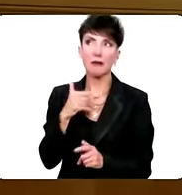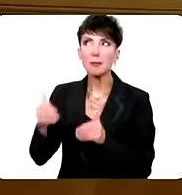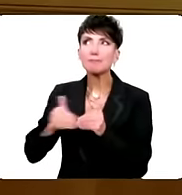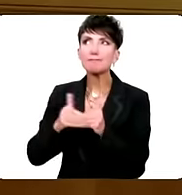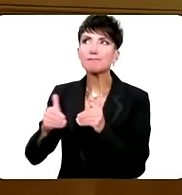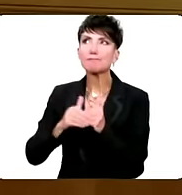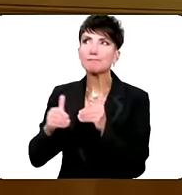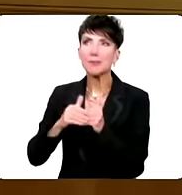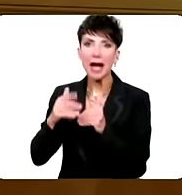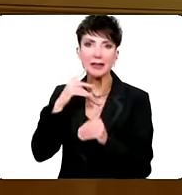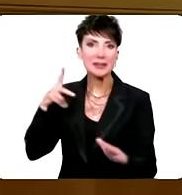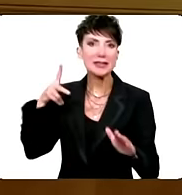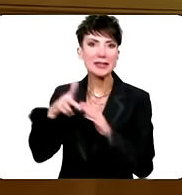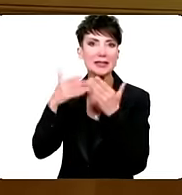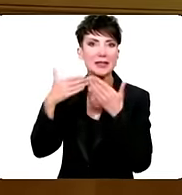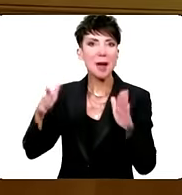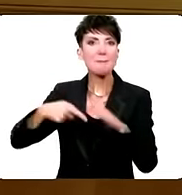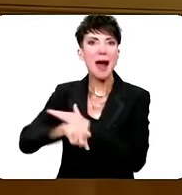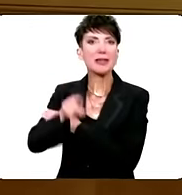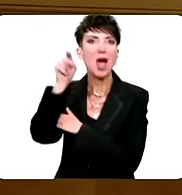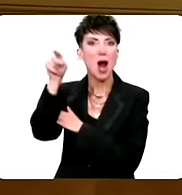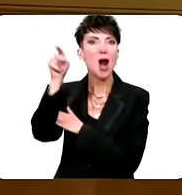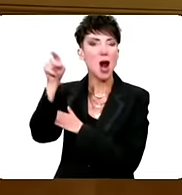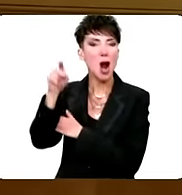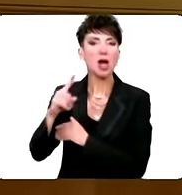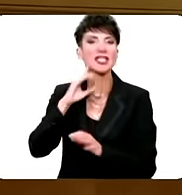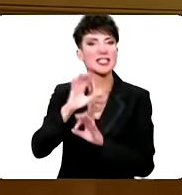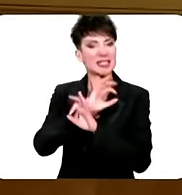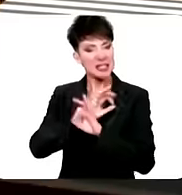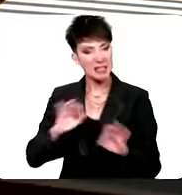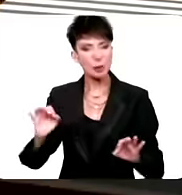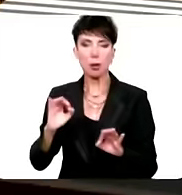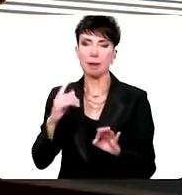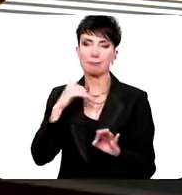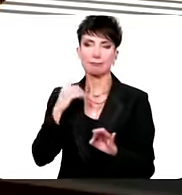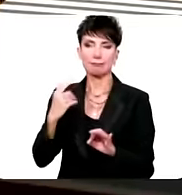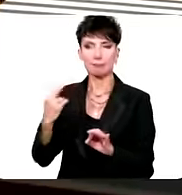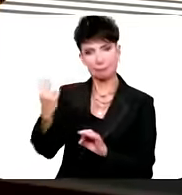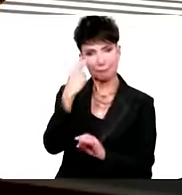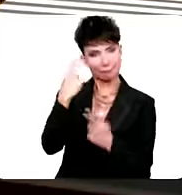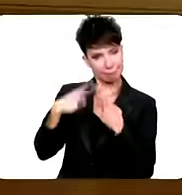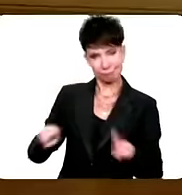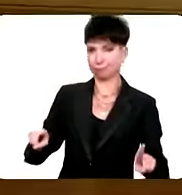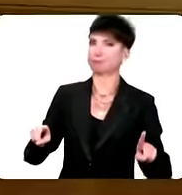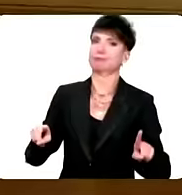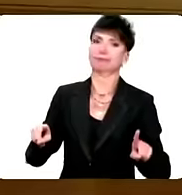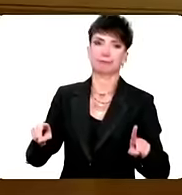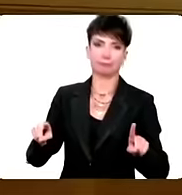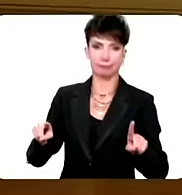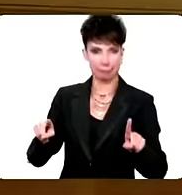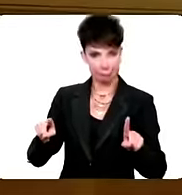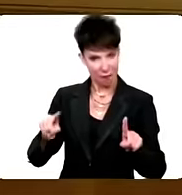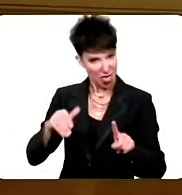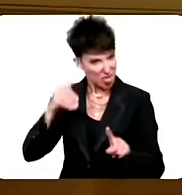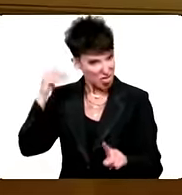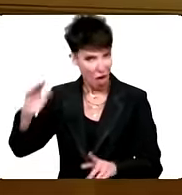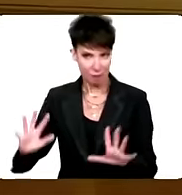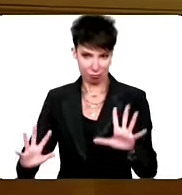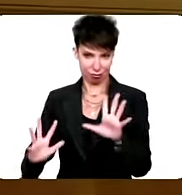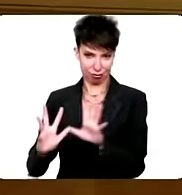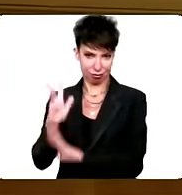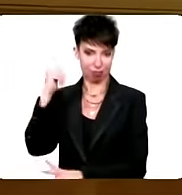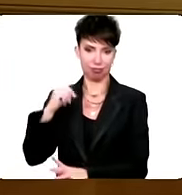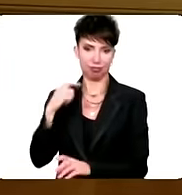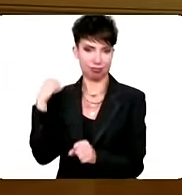εγκαίνια του μετρό, θα περάσουμε από το στάδιο της επιφυλακτικότητας απέναντι σε σημαντικές παρεμβάσεις που θα γίνουν σε έργα τα οποία θα